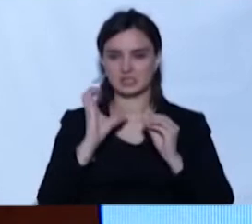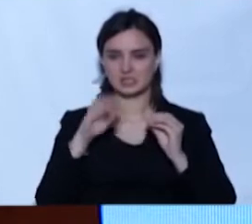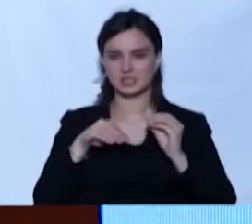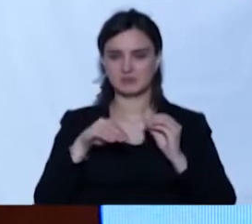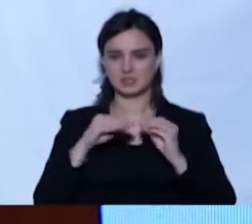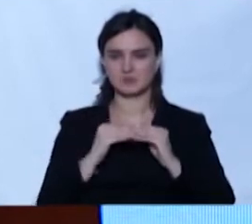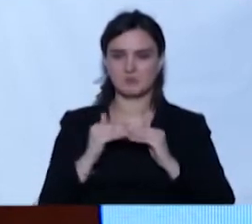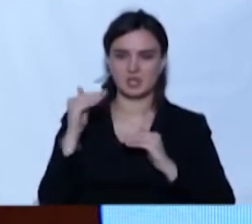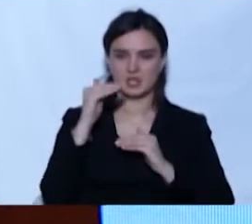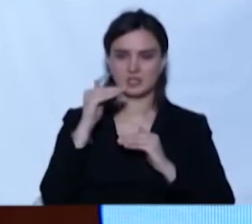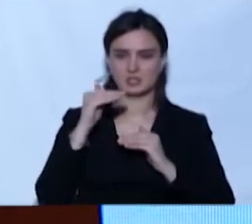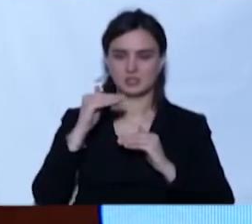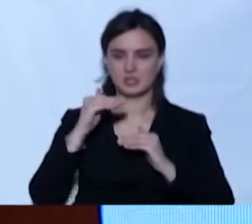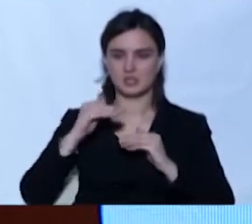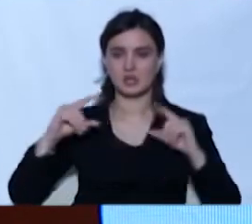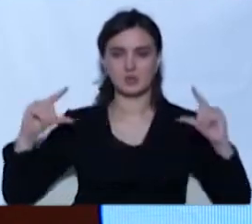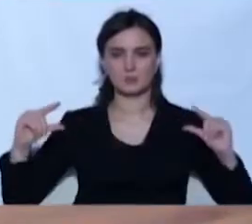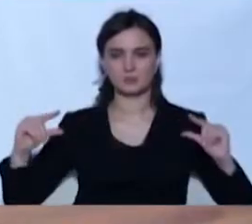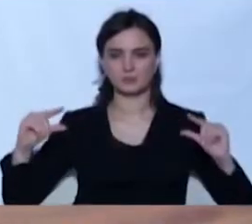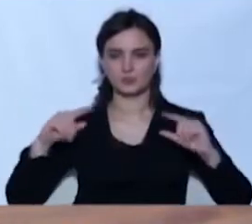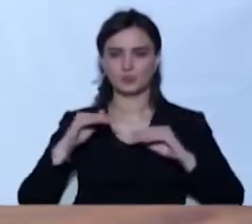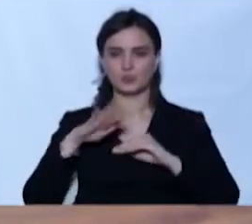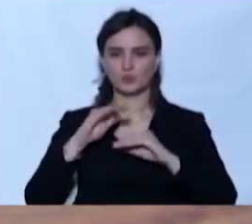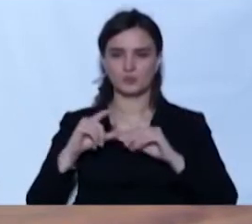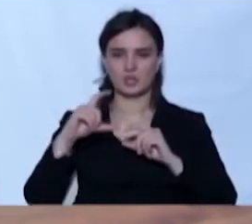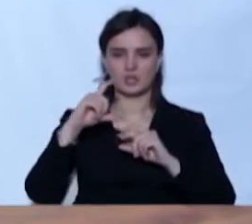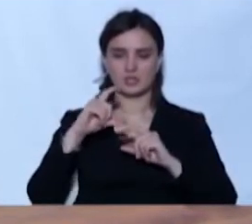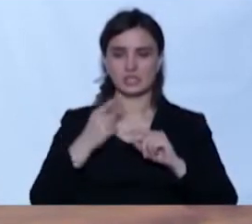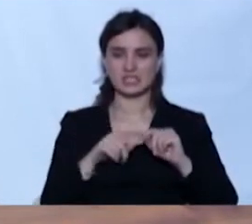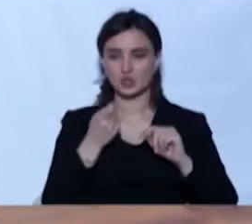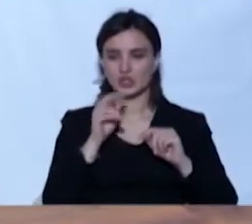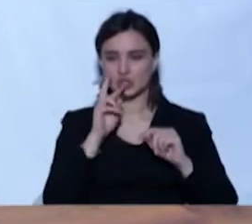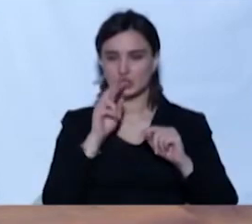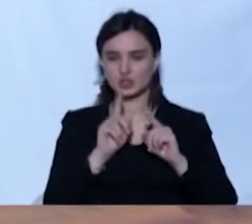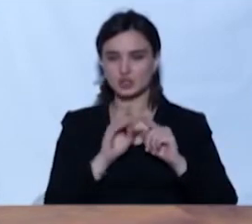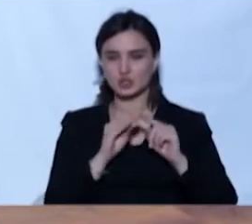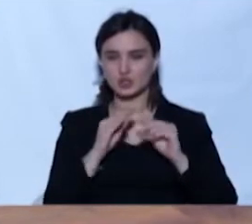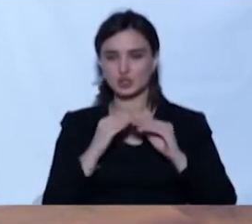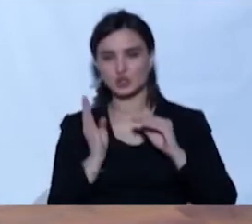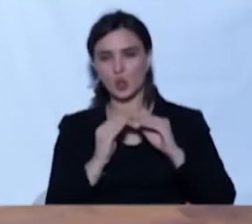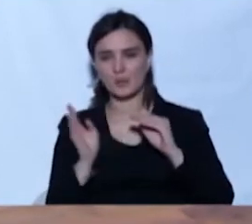გვერდითა ნაწილებზე. ასეთი ცდომილებები საკმაოდ ბევრია, აი მაგალითად